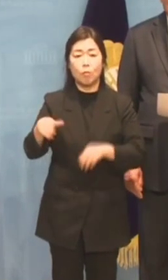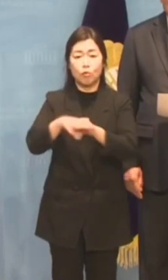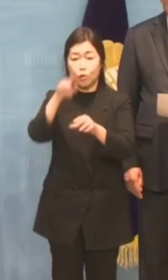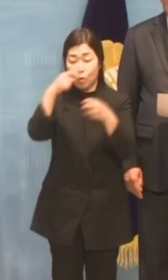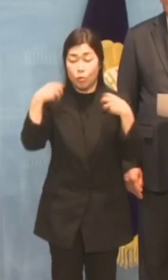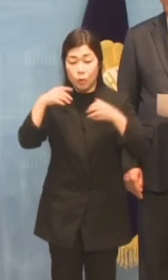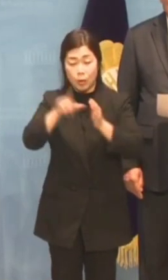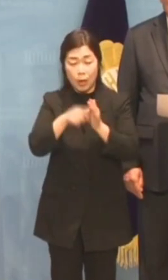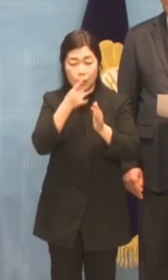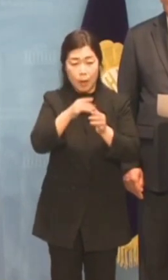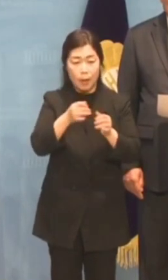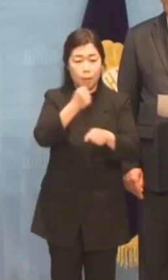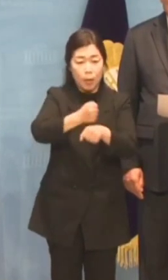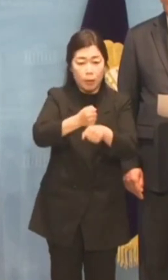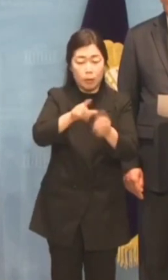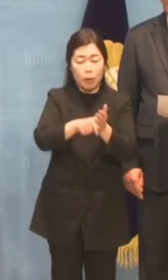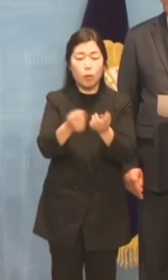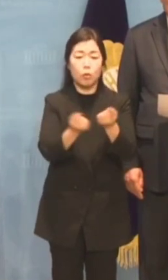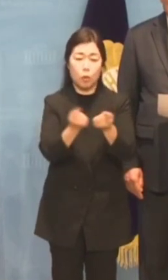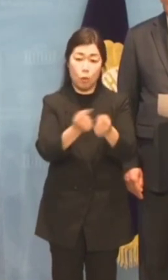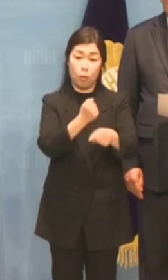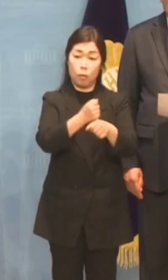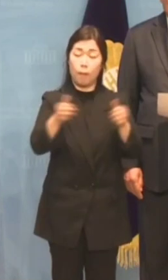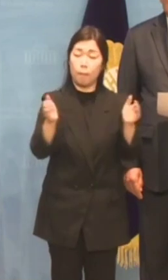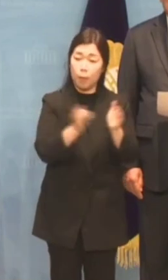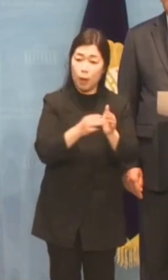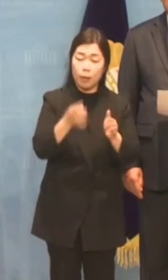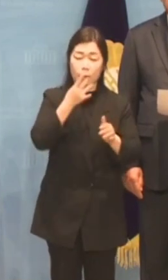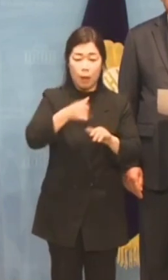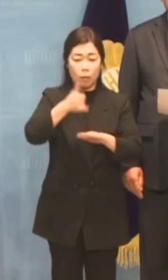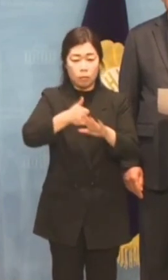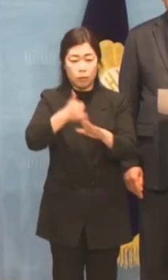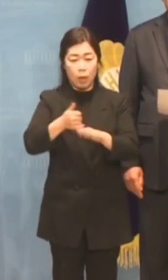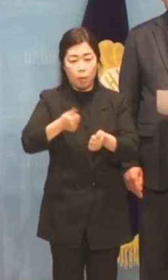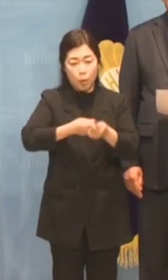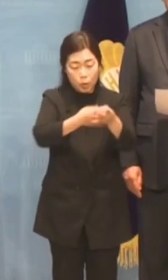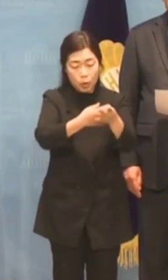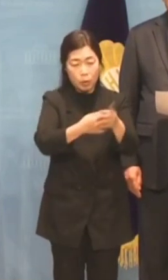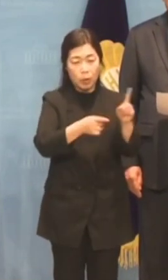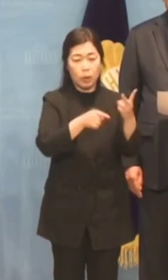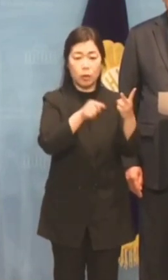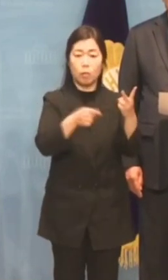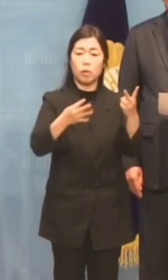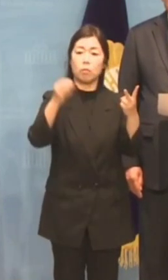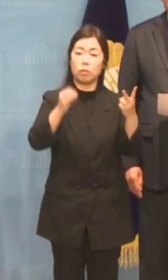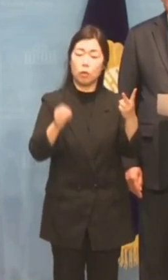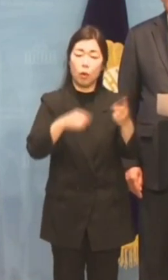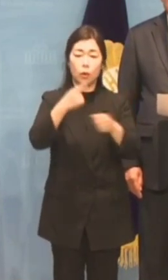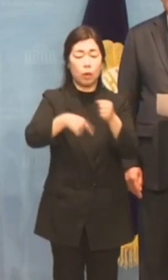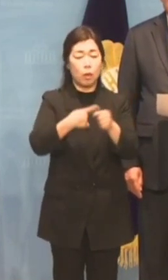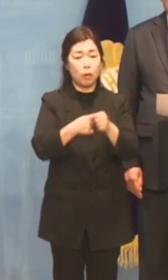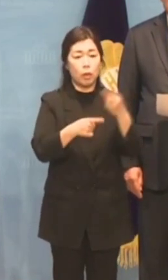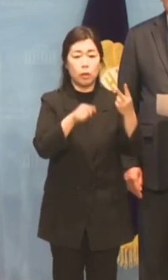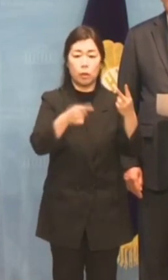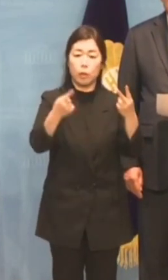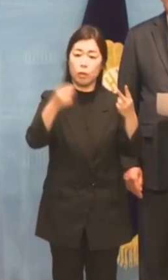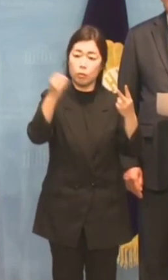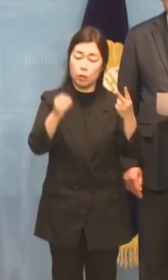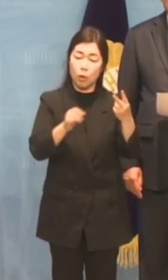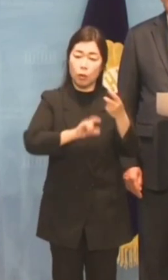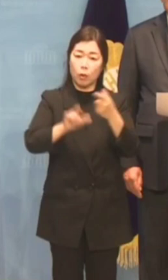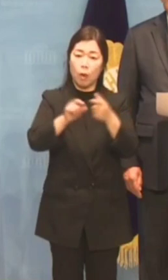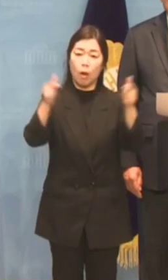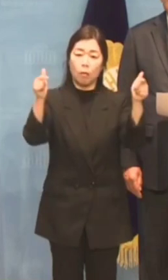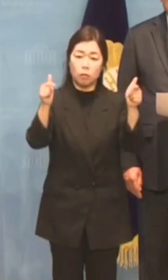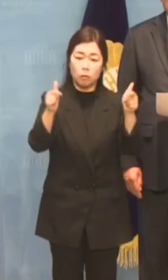쌀 생산 조정을 병행했을 때 쌀 재배 면적은 각각 연 2.4%, 연 2.1%씩